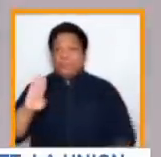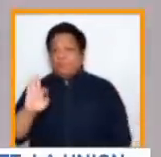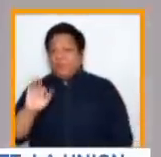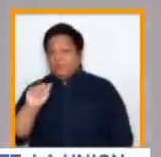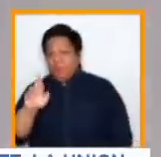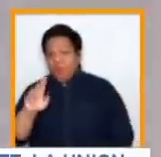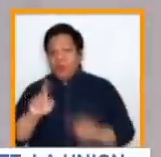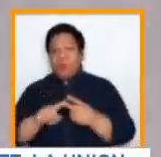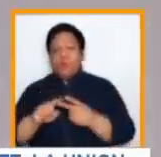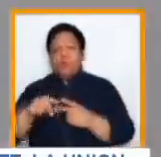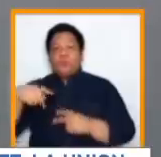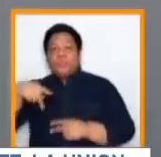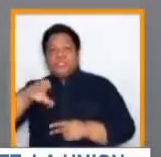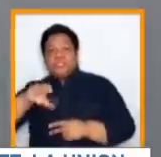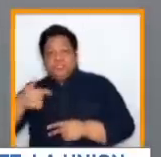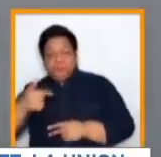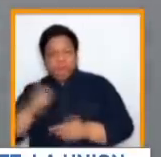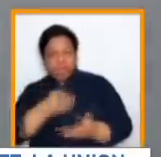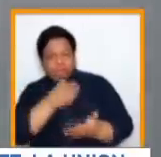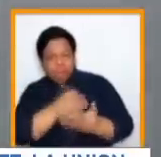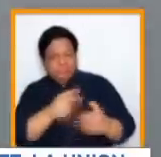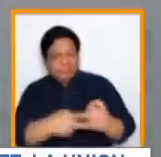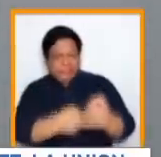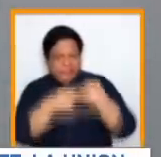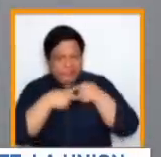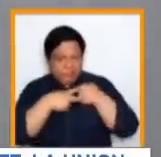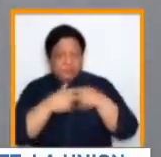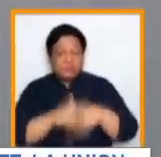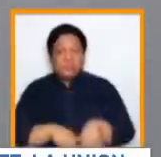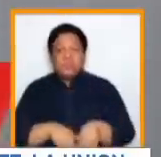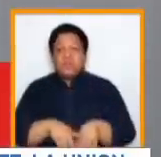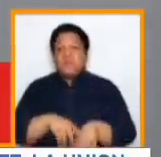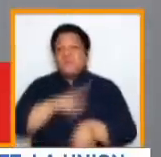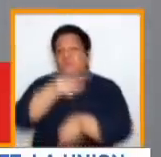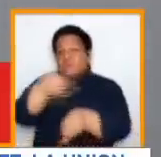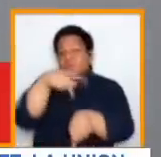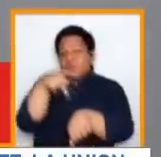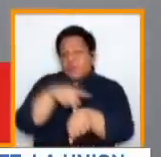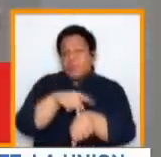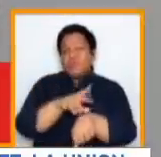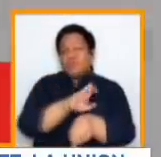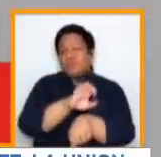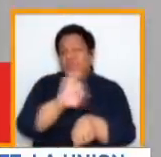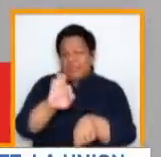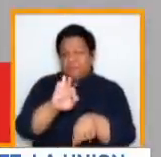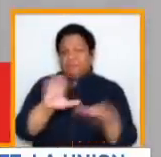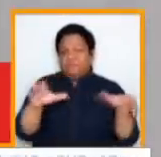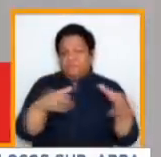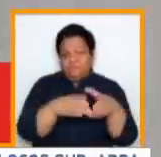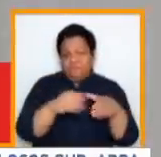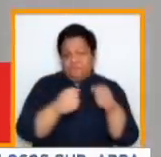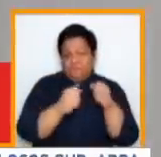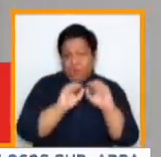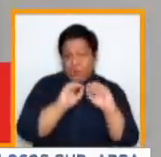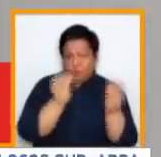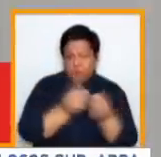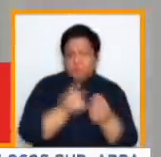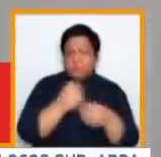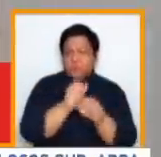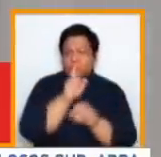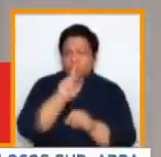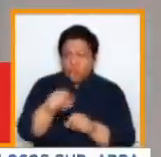ang butanding. Tanawagan naman ng Philippine Reef and Rainforest Conservation Foundation na siguraduhin ligtas naman ang butanding bago ito